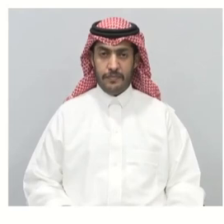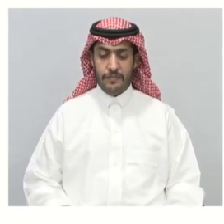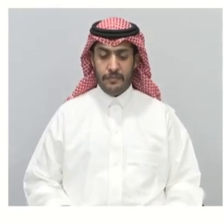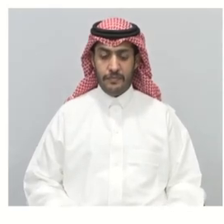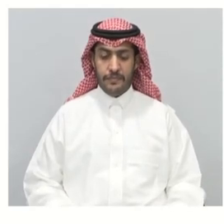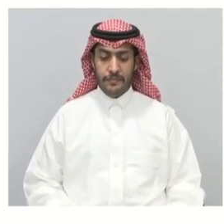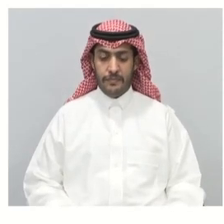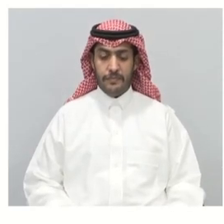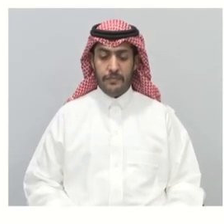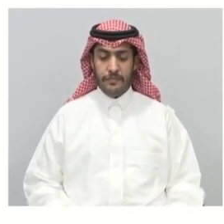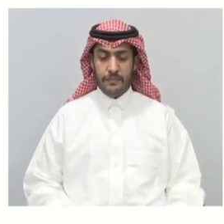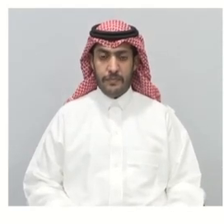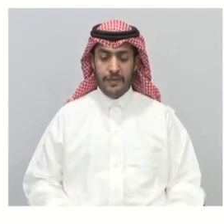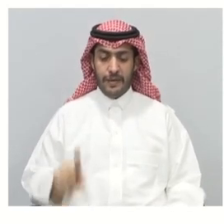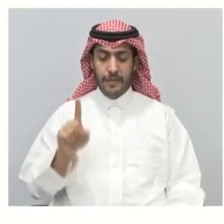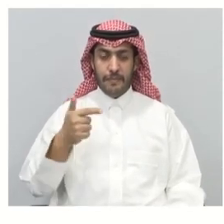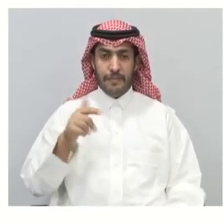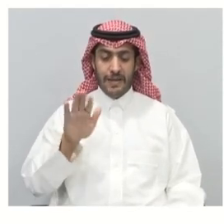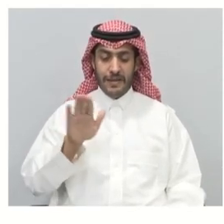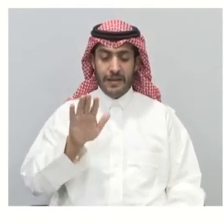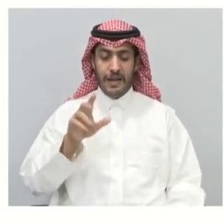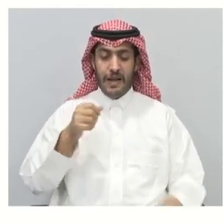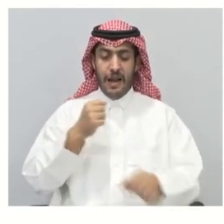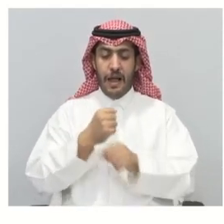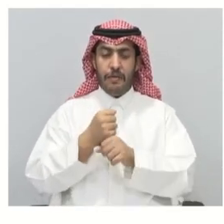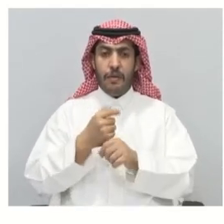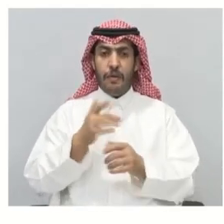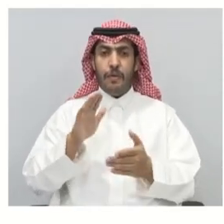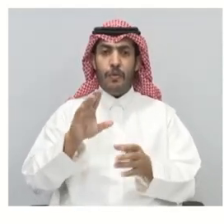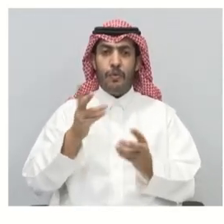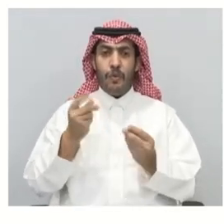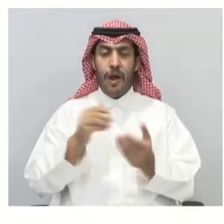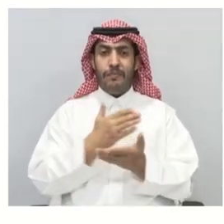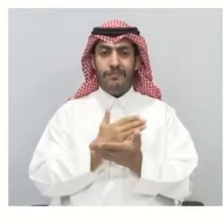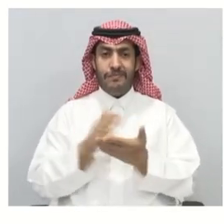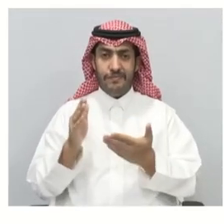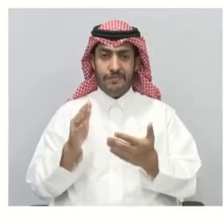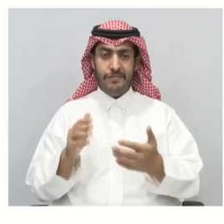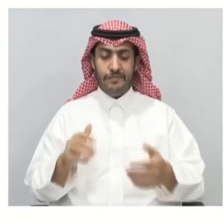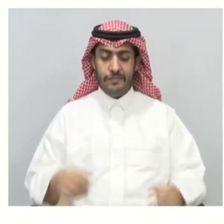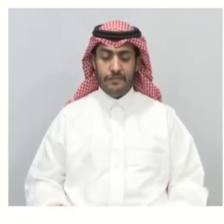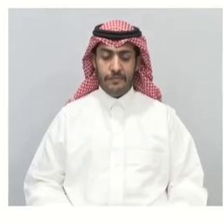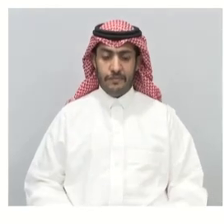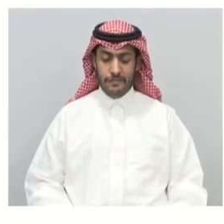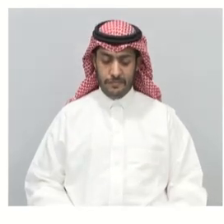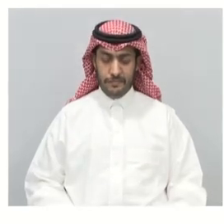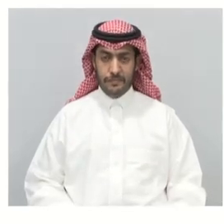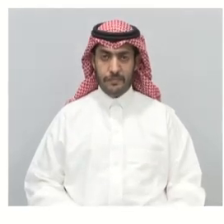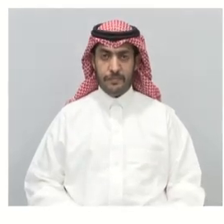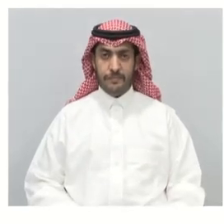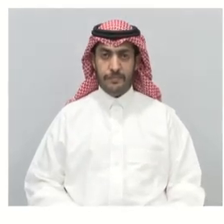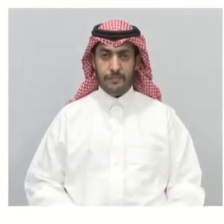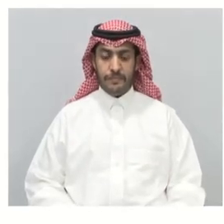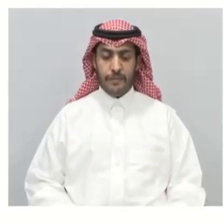لو عدنا اليه وقلنا بئس العمل تدمير التربه بئس العمل تدمير التربه